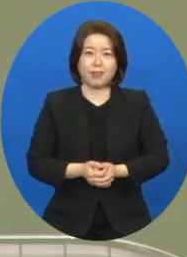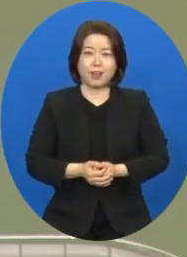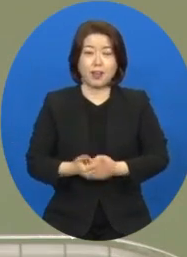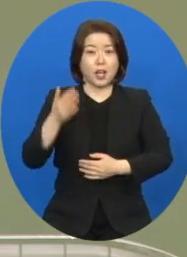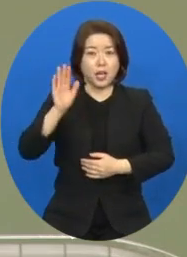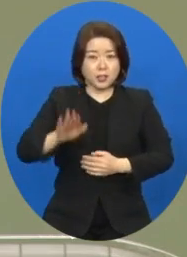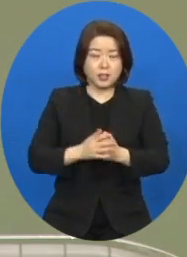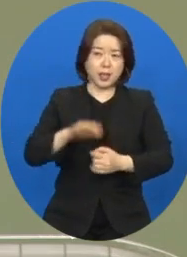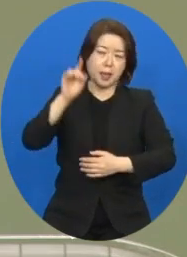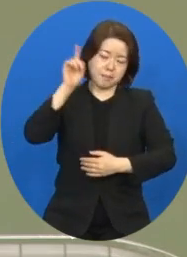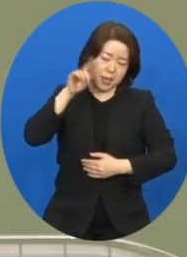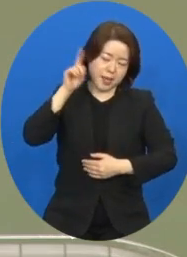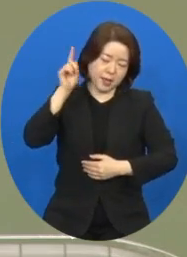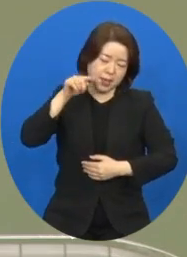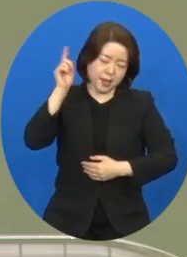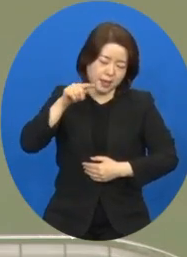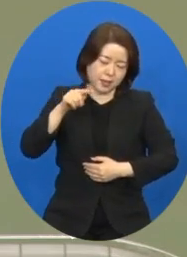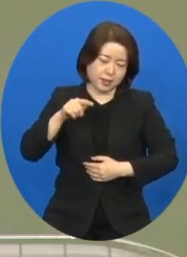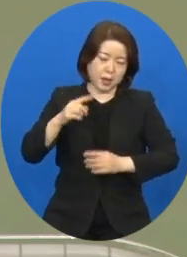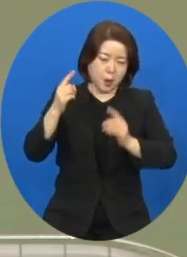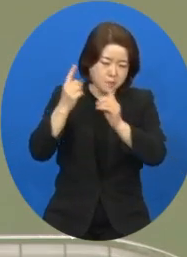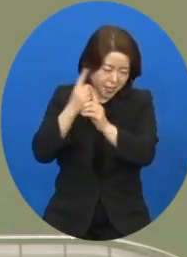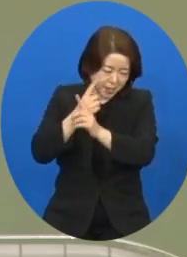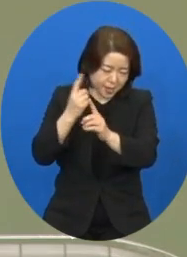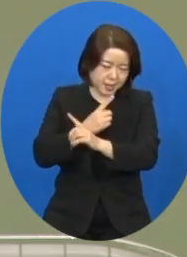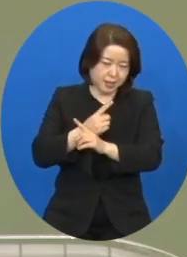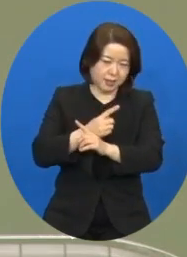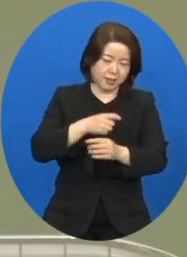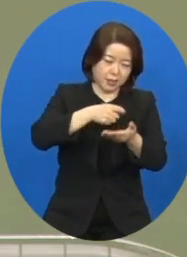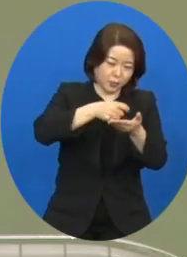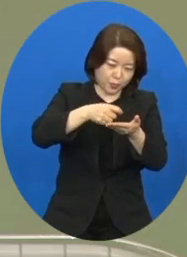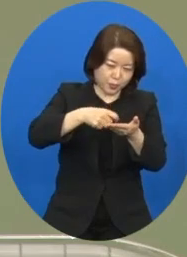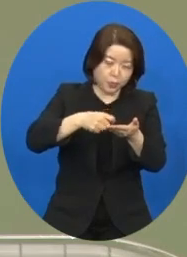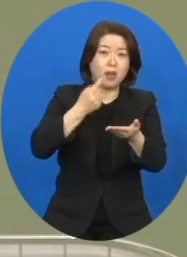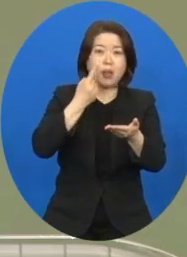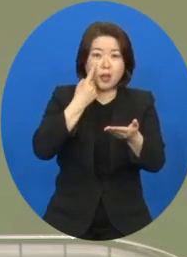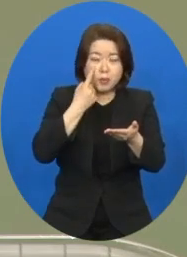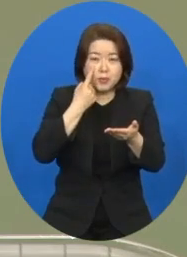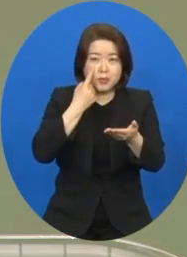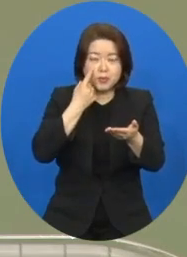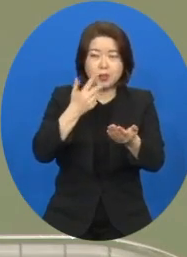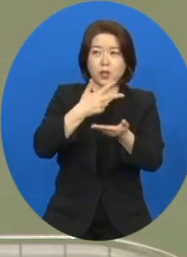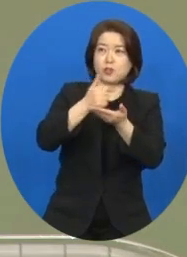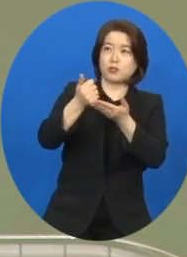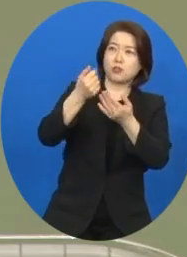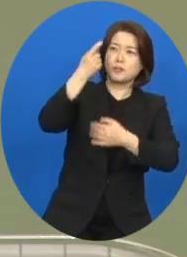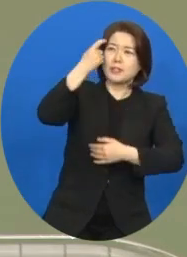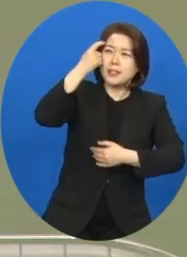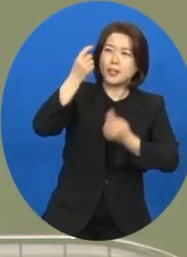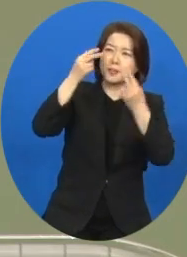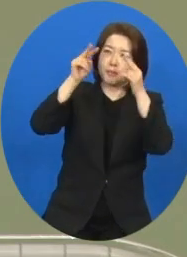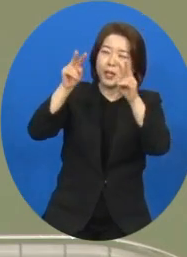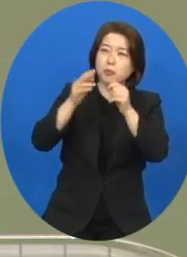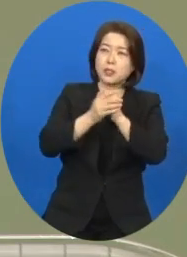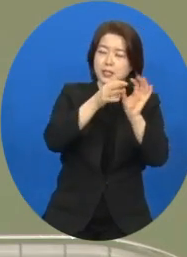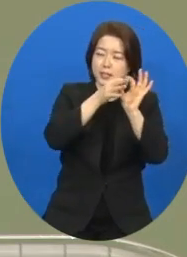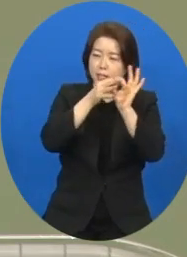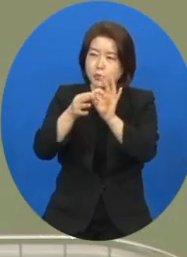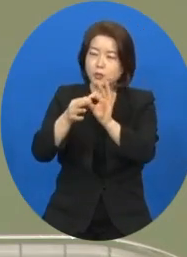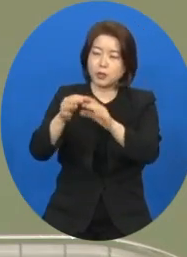그런데 매일 일기를 써보니까 주님을 계속 생각하는 것이 계속 지속이 되고 더 깊어지는